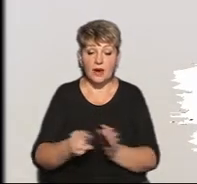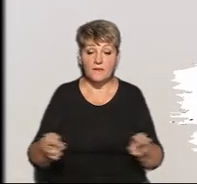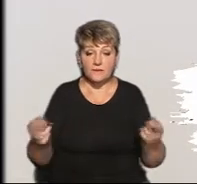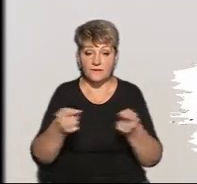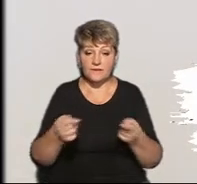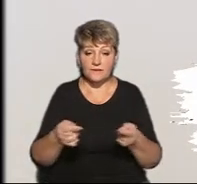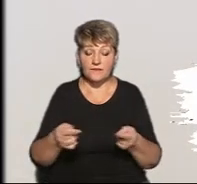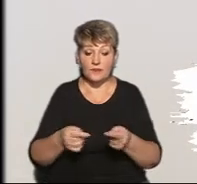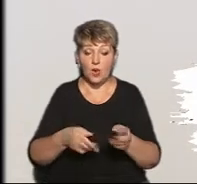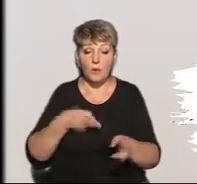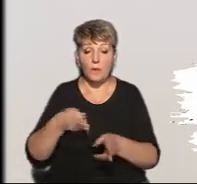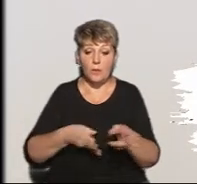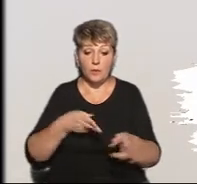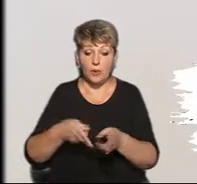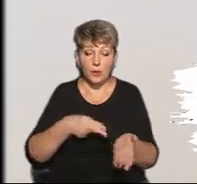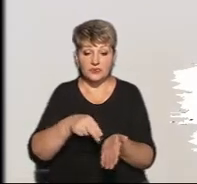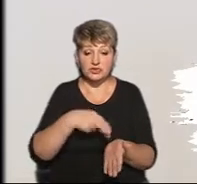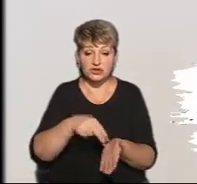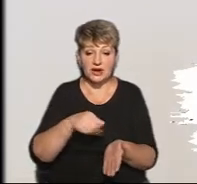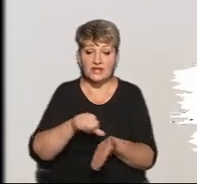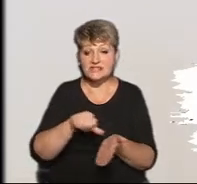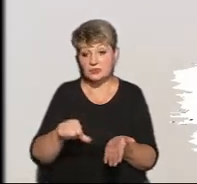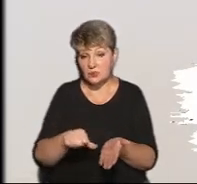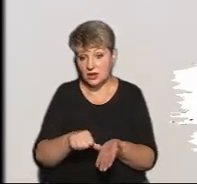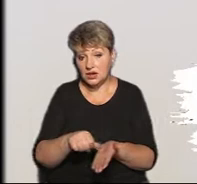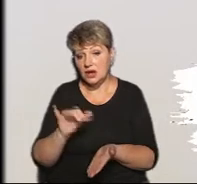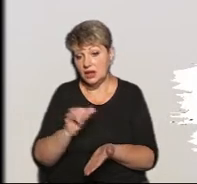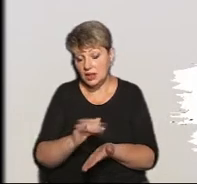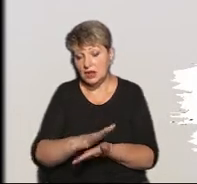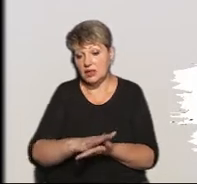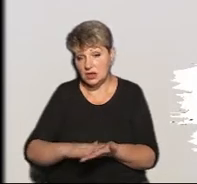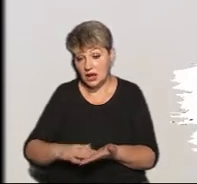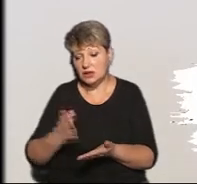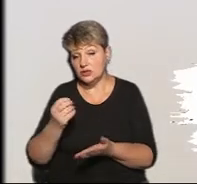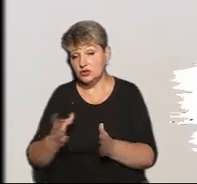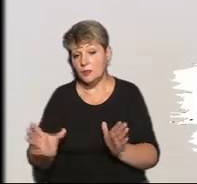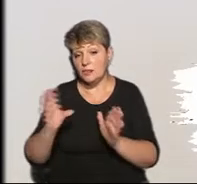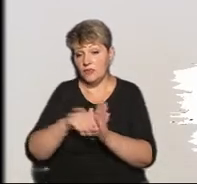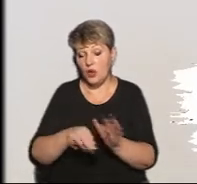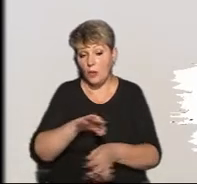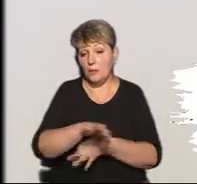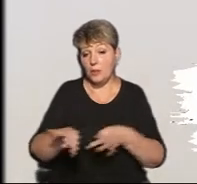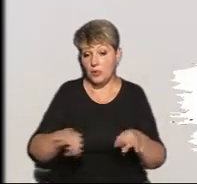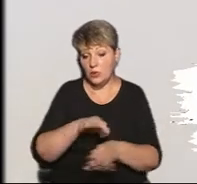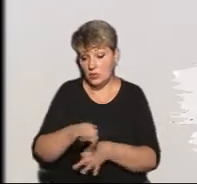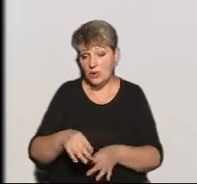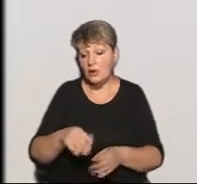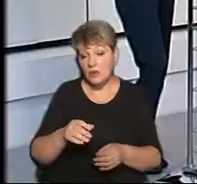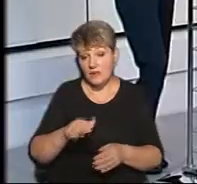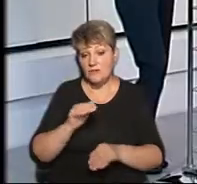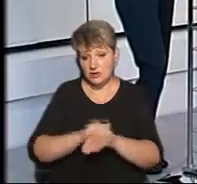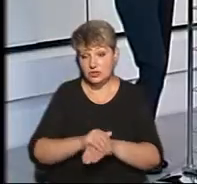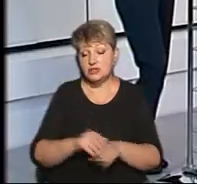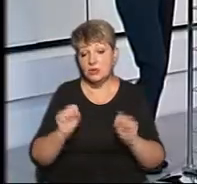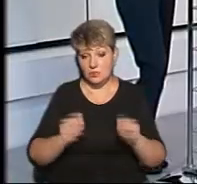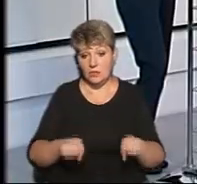відповідно потягу Черкаси-Сміла, ну і далі, відповідно, реалізація цього проєкту цілком реальна. Я не